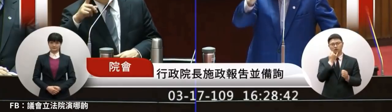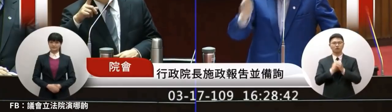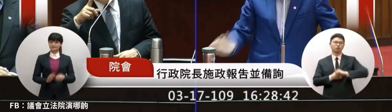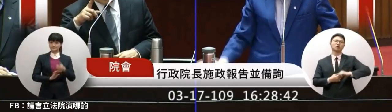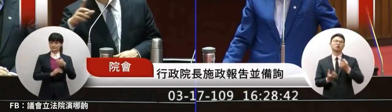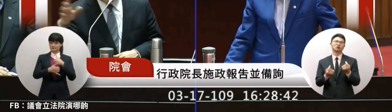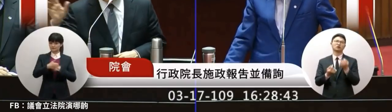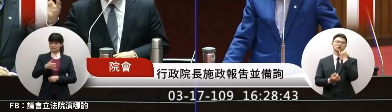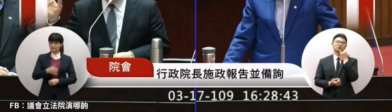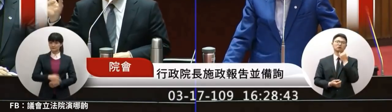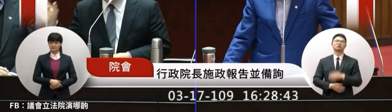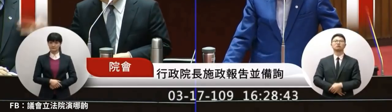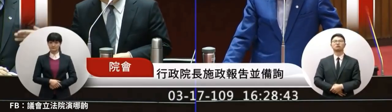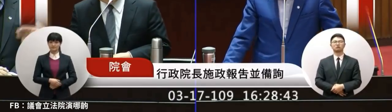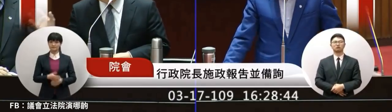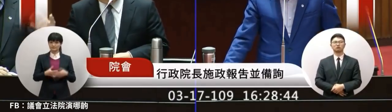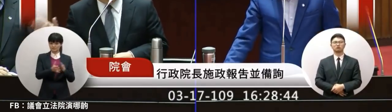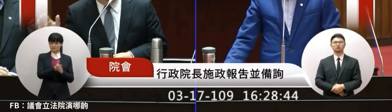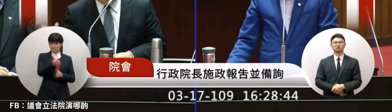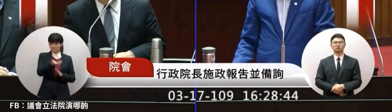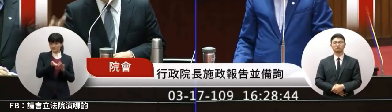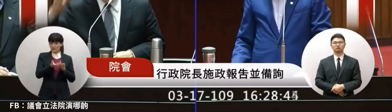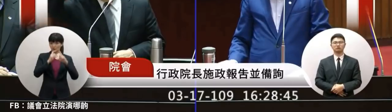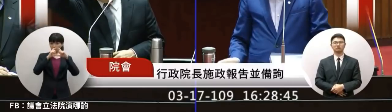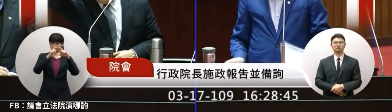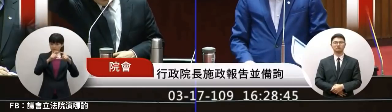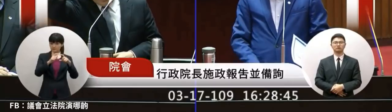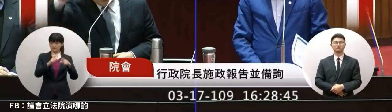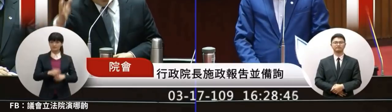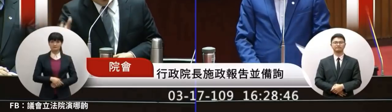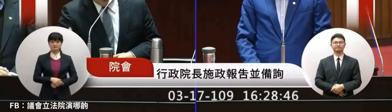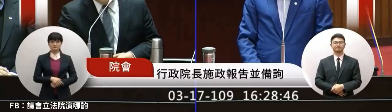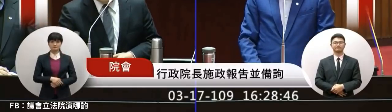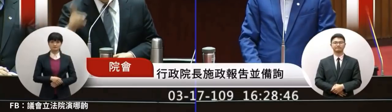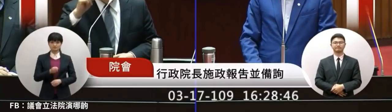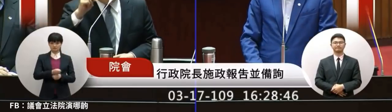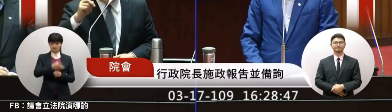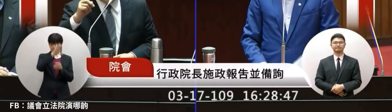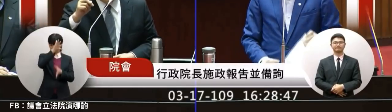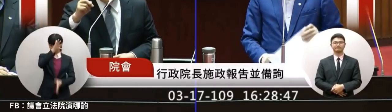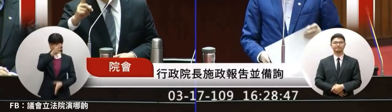喂，这个部长刚才的回答前后